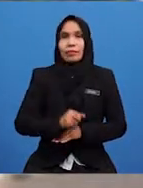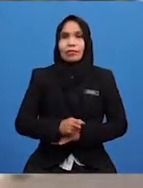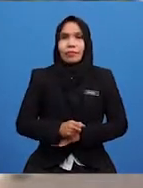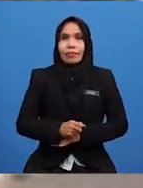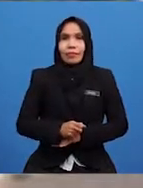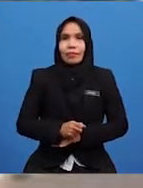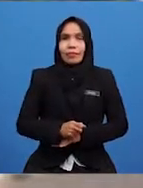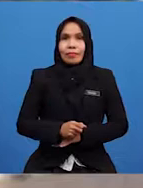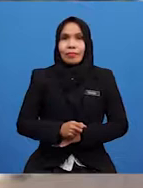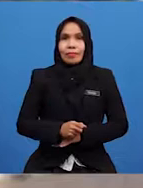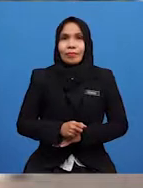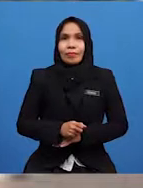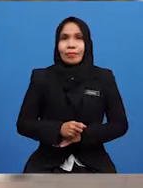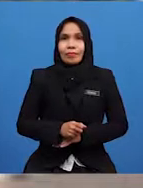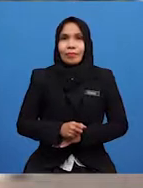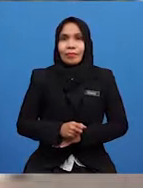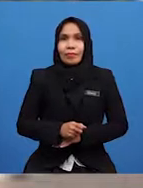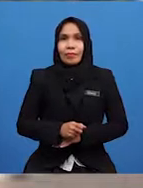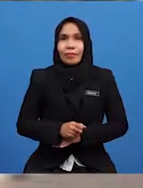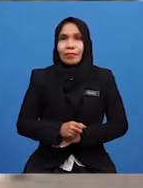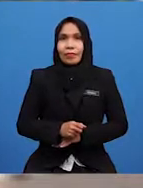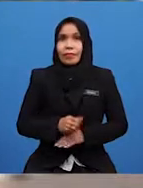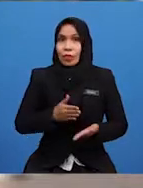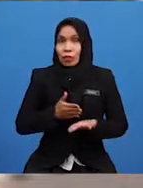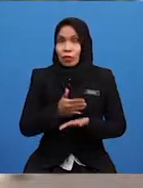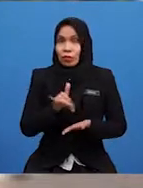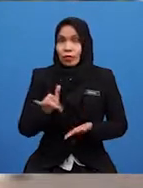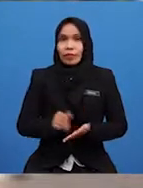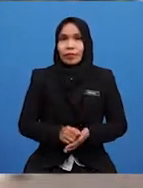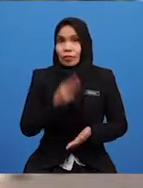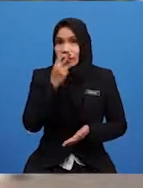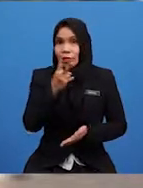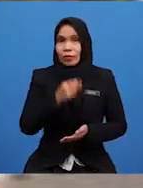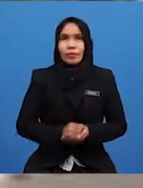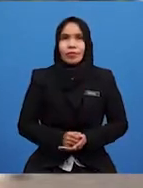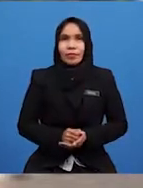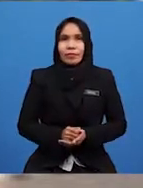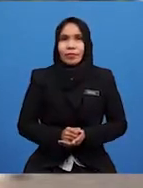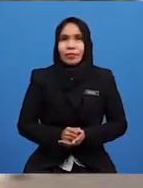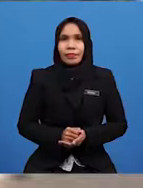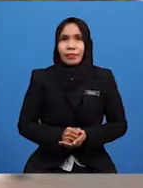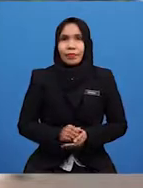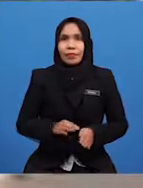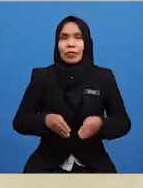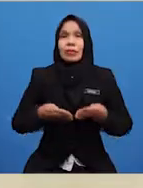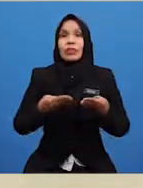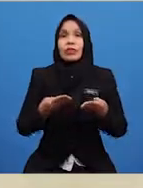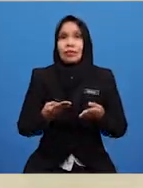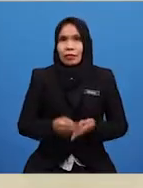Rupat. Baiklah murid-murid, seterusnya kita lihat bagaimana Empayar Melaka boleh berkembang luas